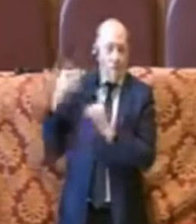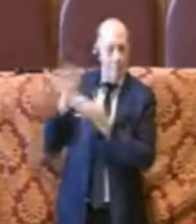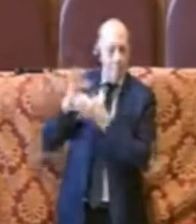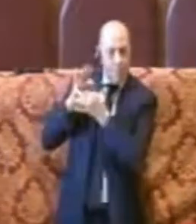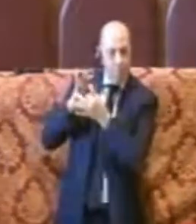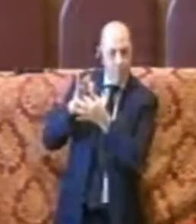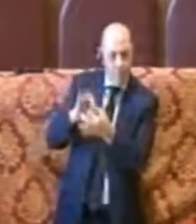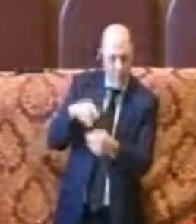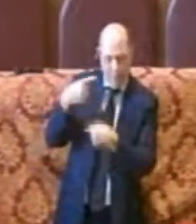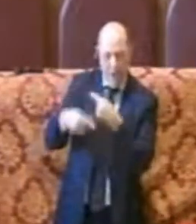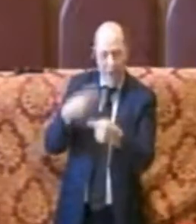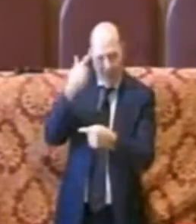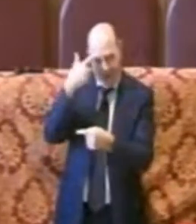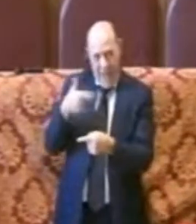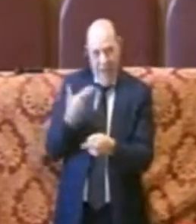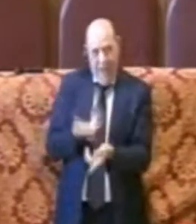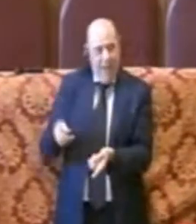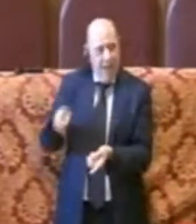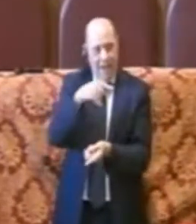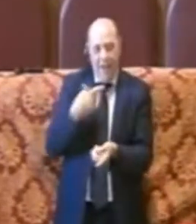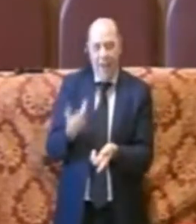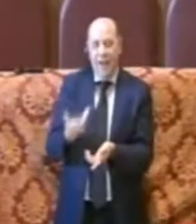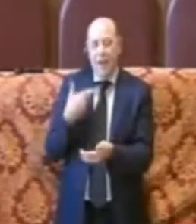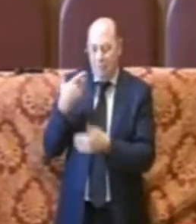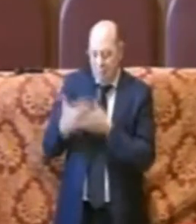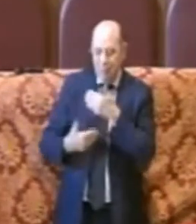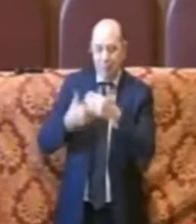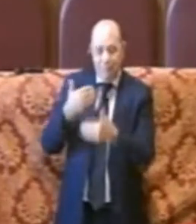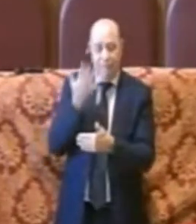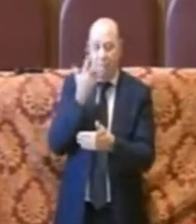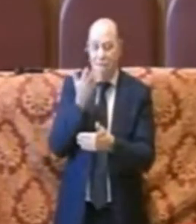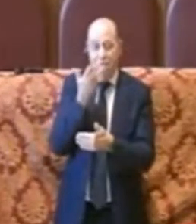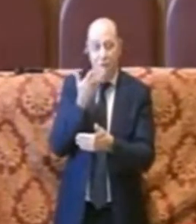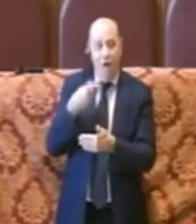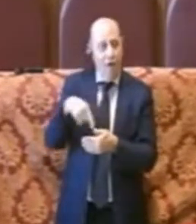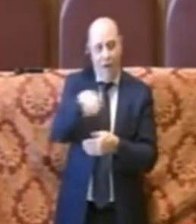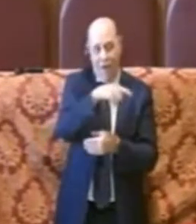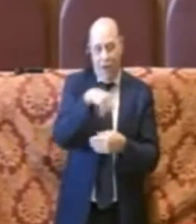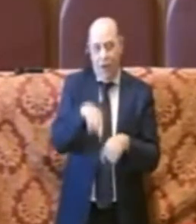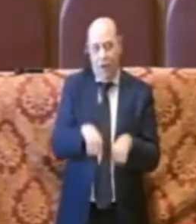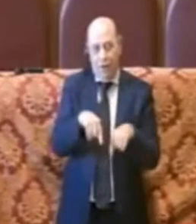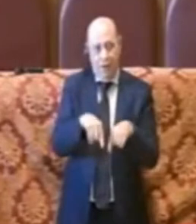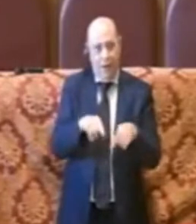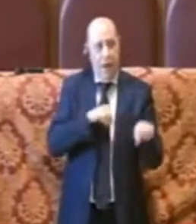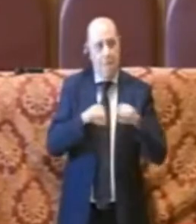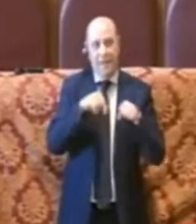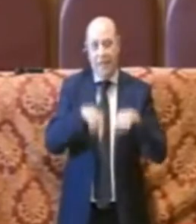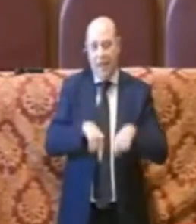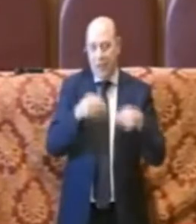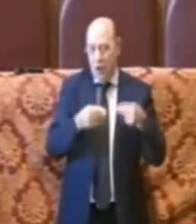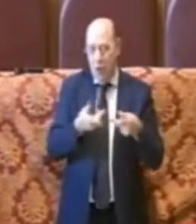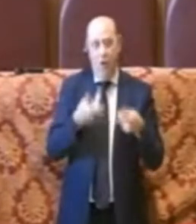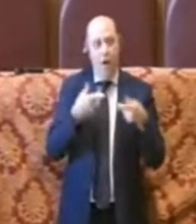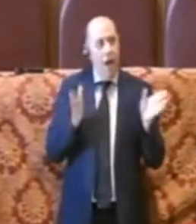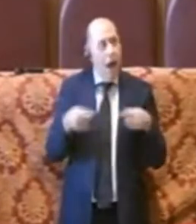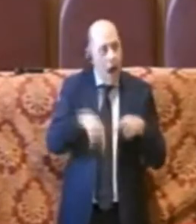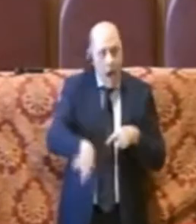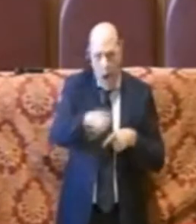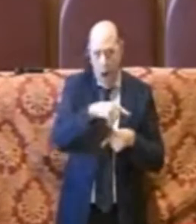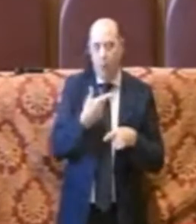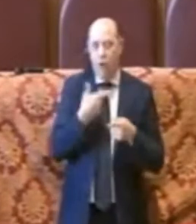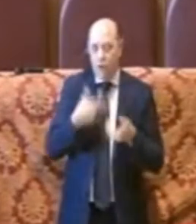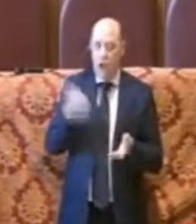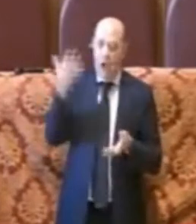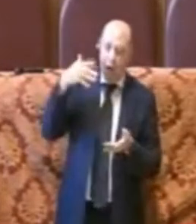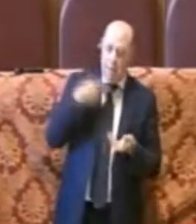che, come sappiamo, è stato voluto insomma, da questa amministrazione, da quest'Aula, dalle riforme che abbiamo